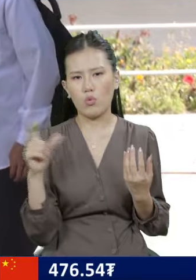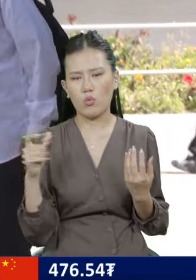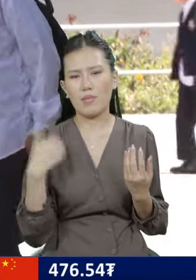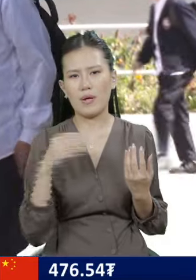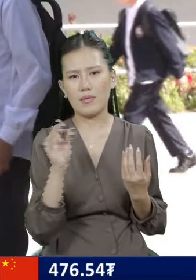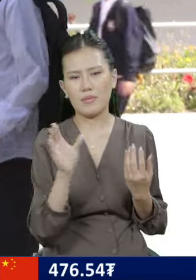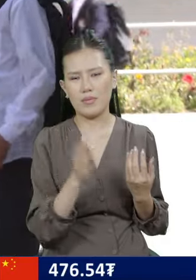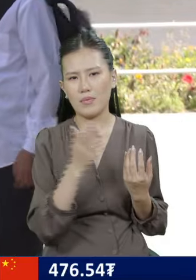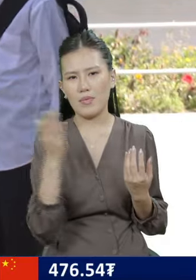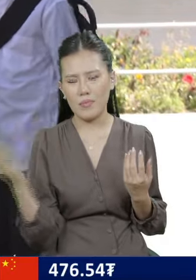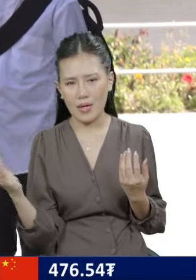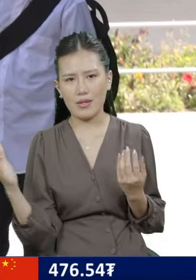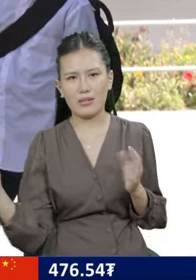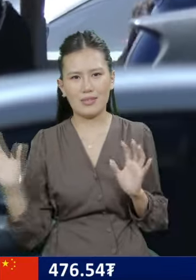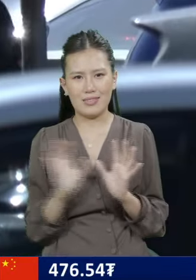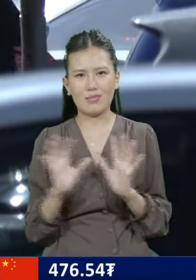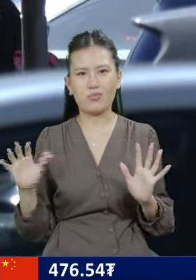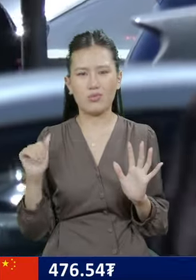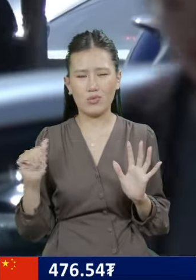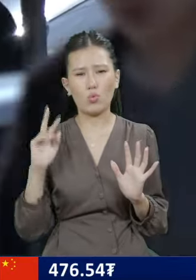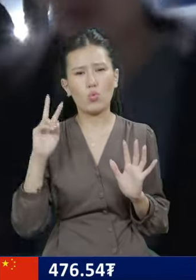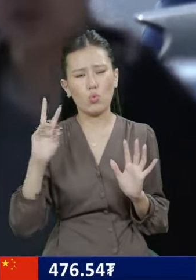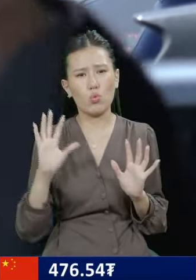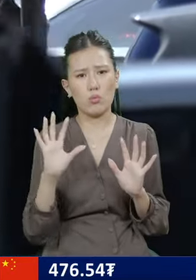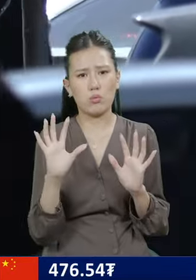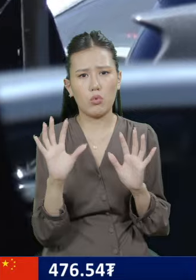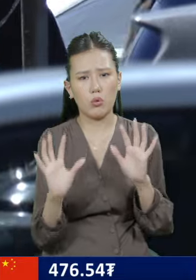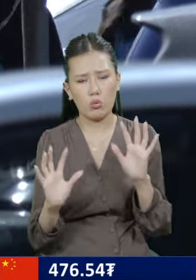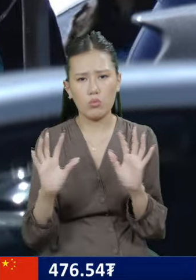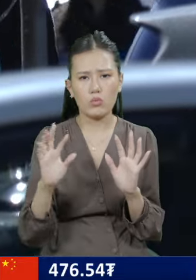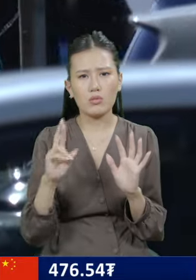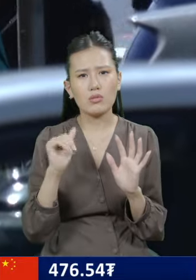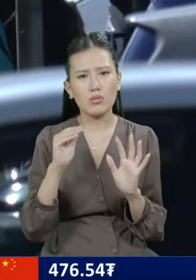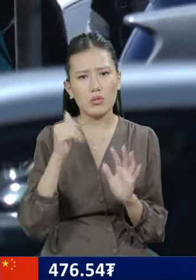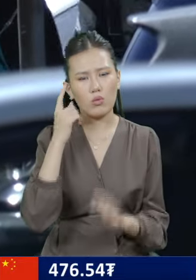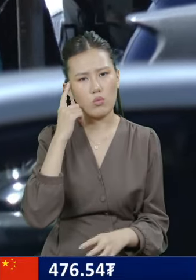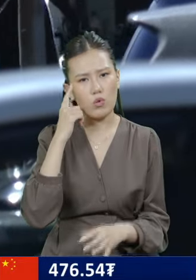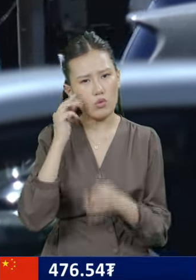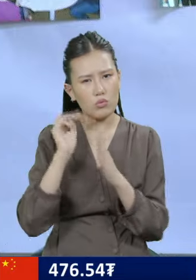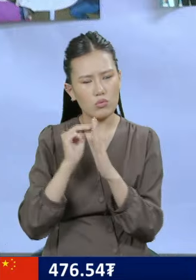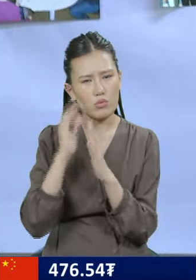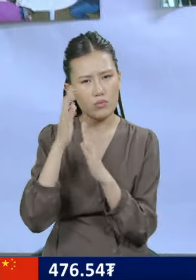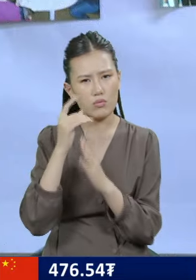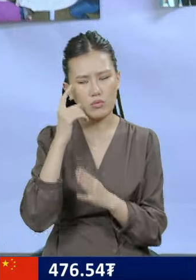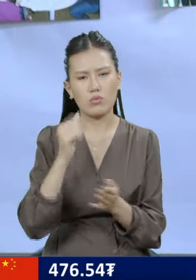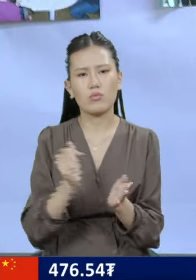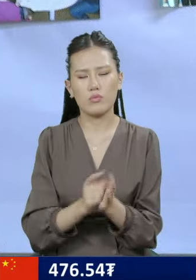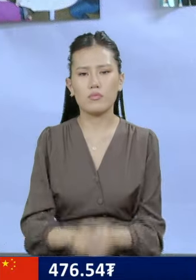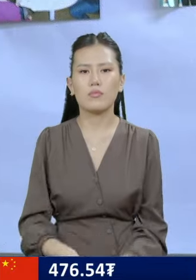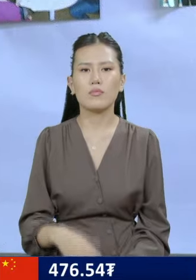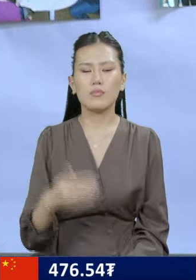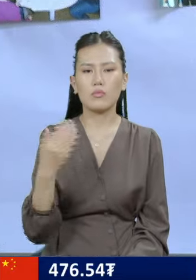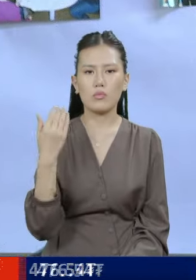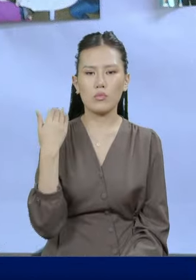ч за дунд болон урт хугацаанд хэрхэг талаарх бодлого боловсруулж алсын хараатай байх нь чухал билээ. Өмнөх Монгол Ардын